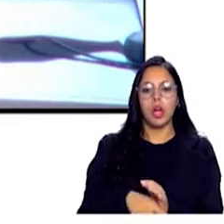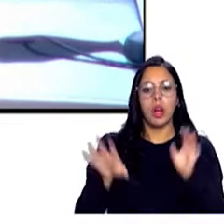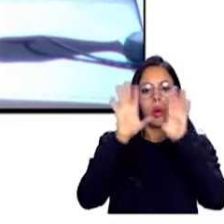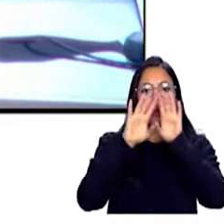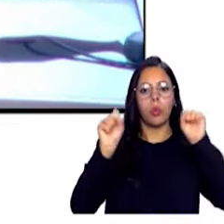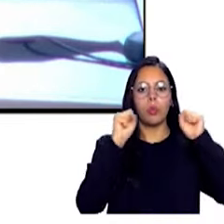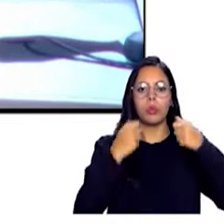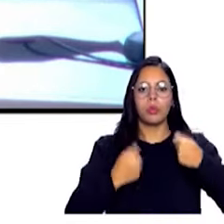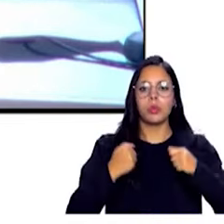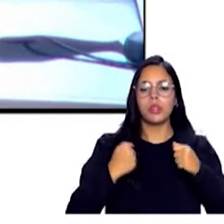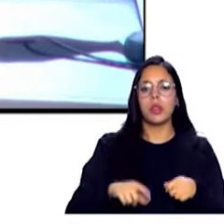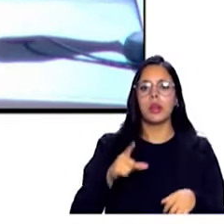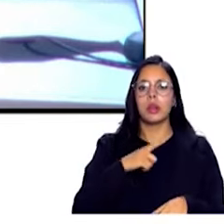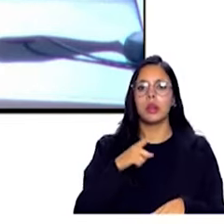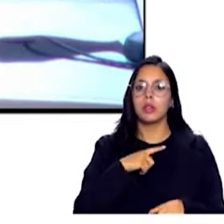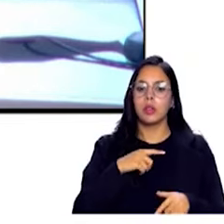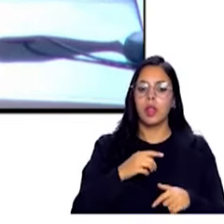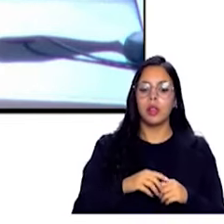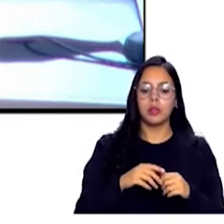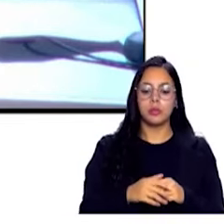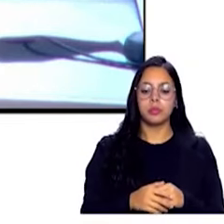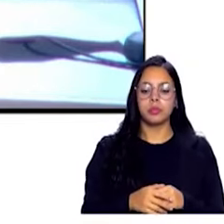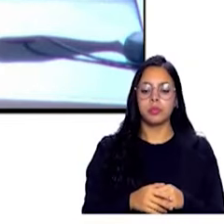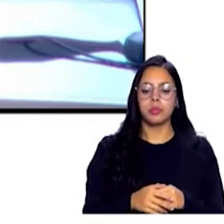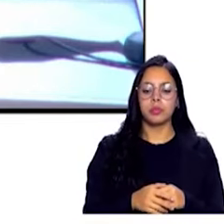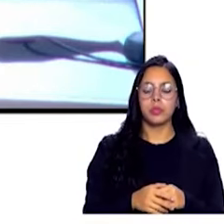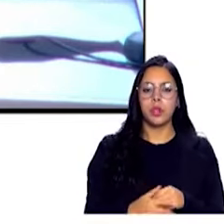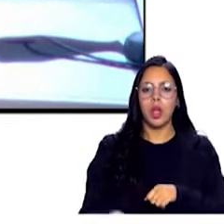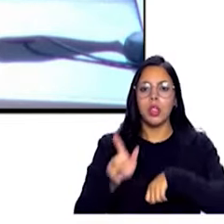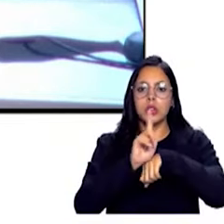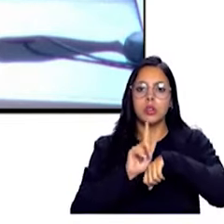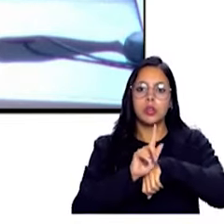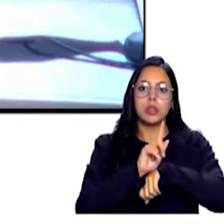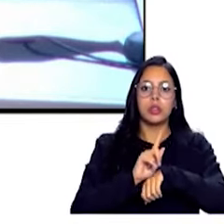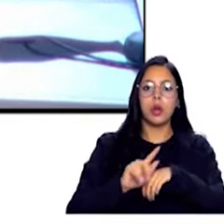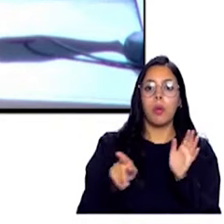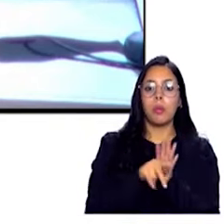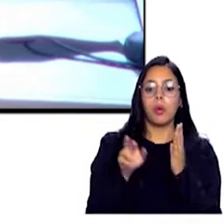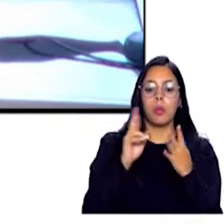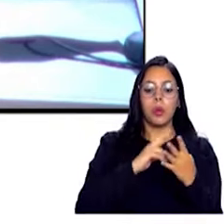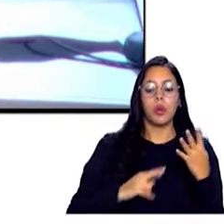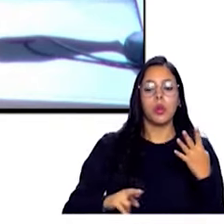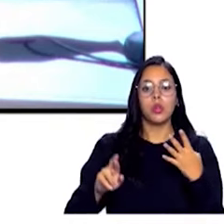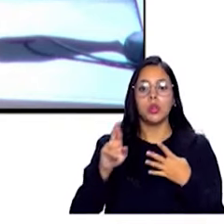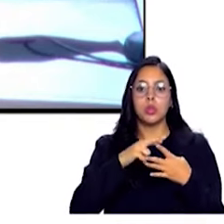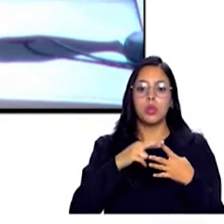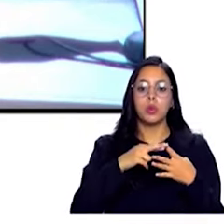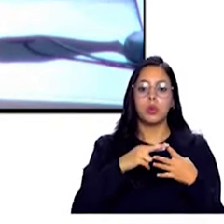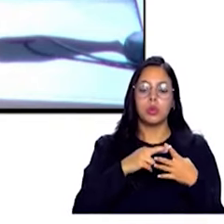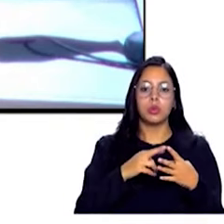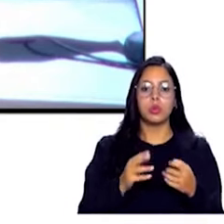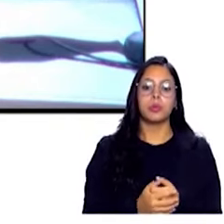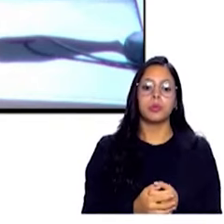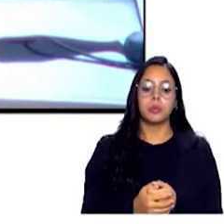de gestion de recours de masse ET c'est Pour cela Que JE voudrais insister parce